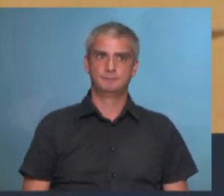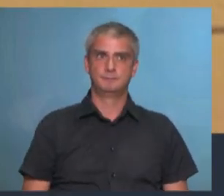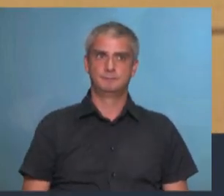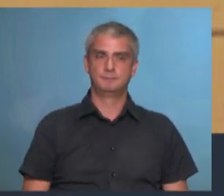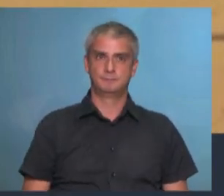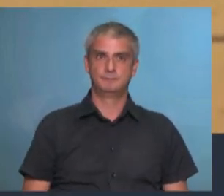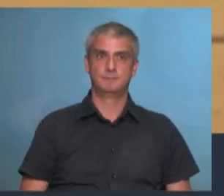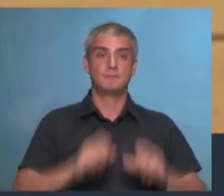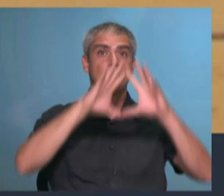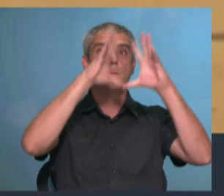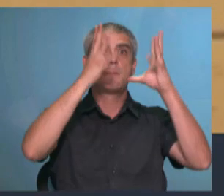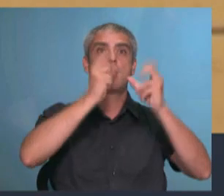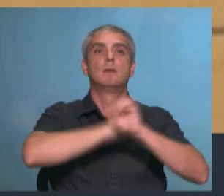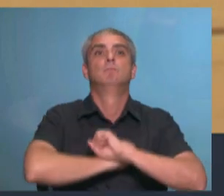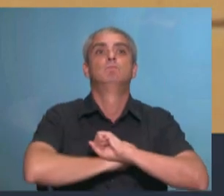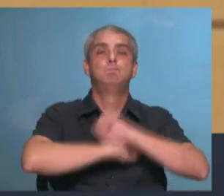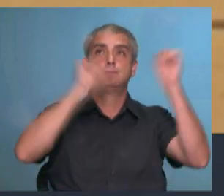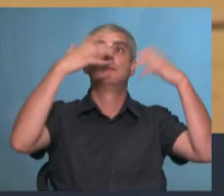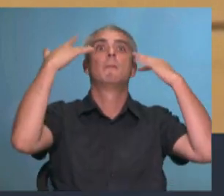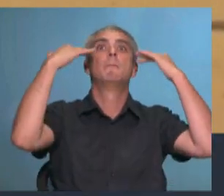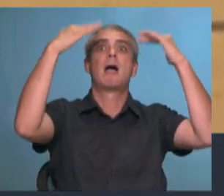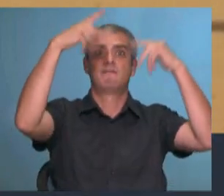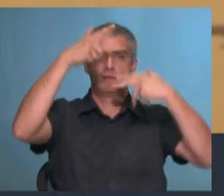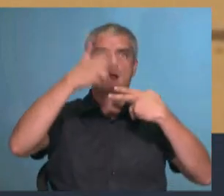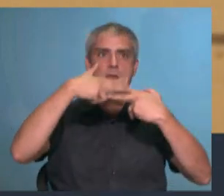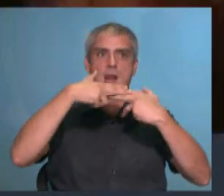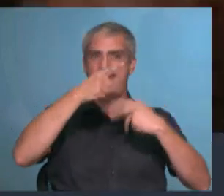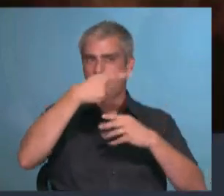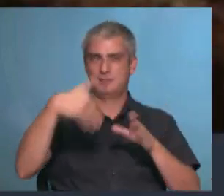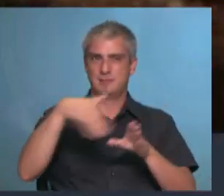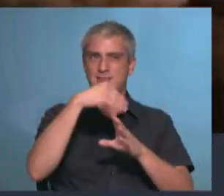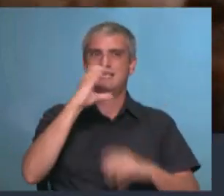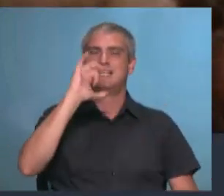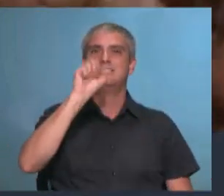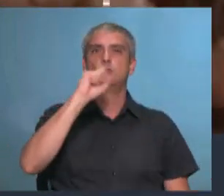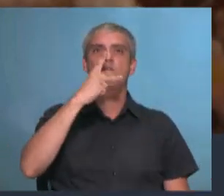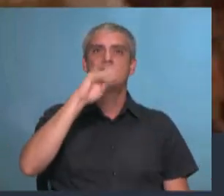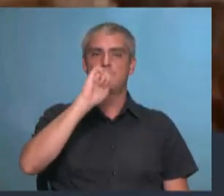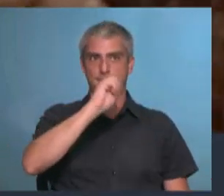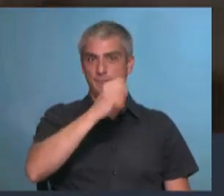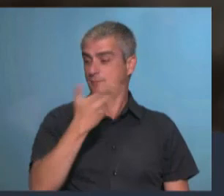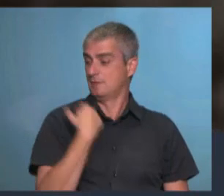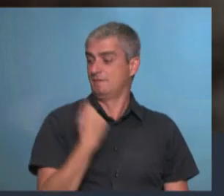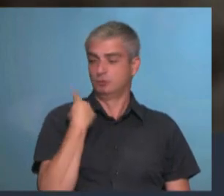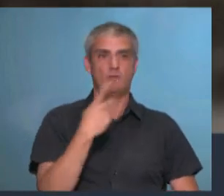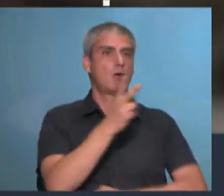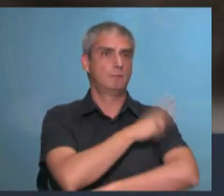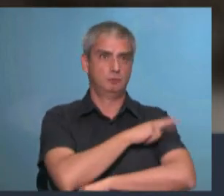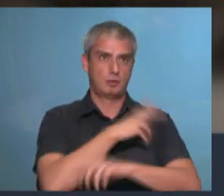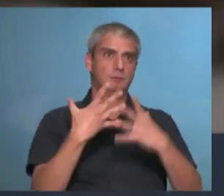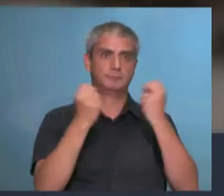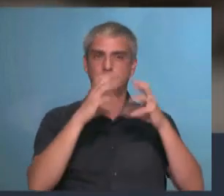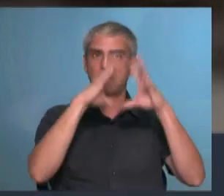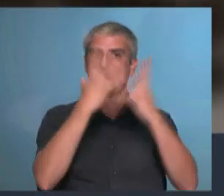יש כל בלונים שמתפוצץ באוויר סמוך לכיסופים. שבוע שעבר נטרלו חבלני המשטרה בלון נפץ נוסף